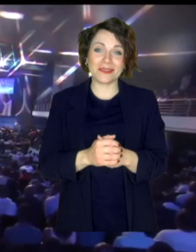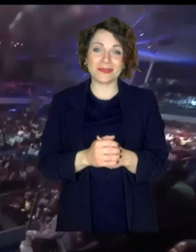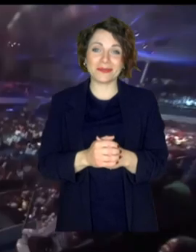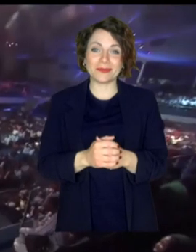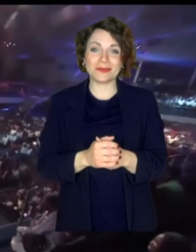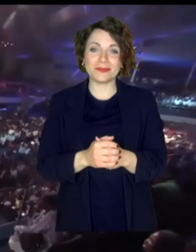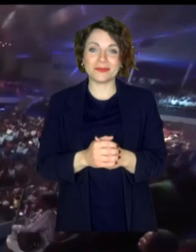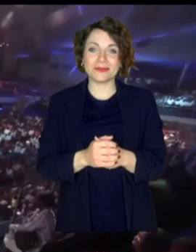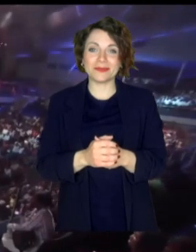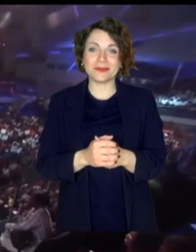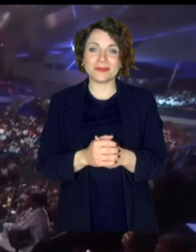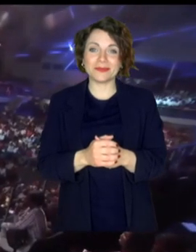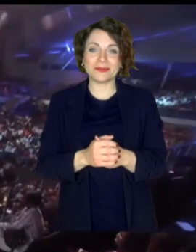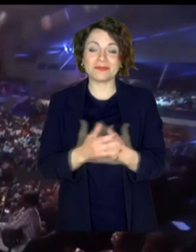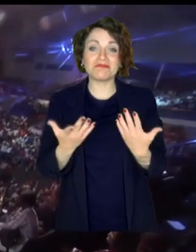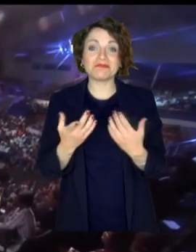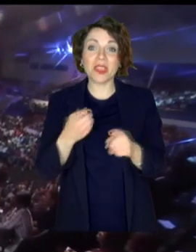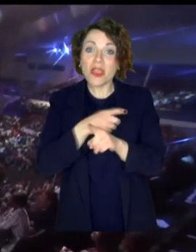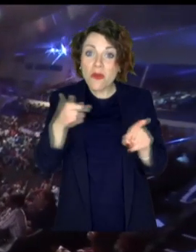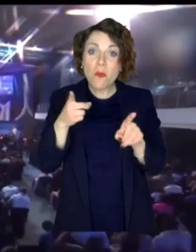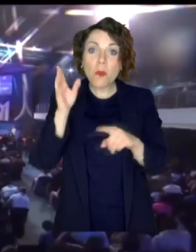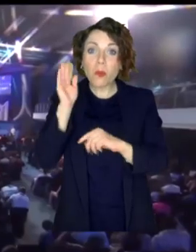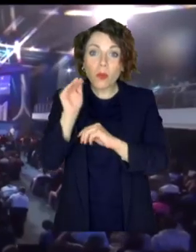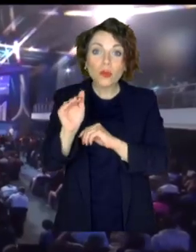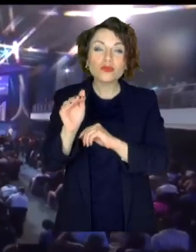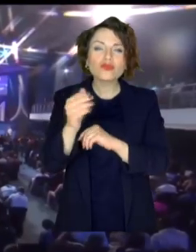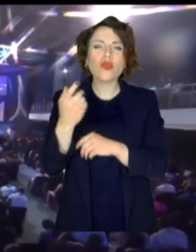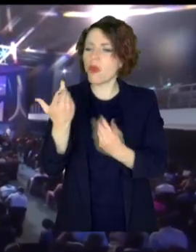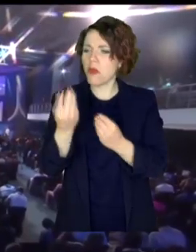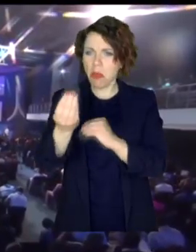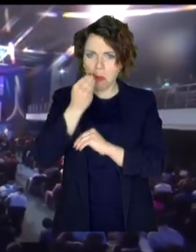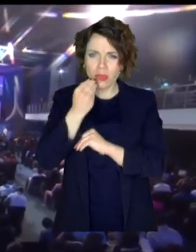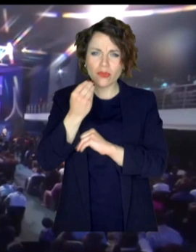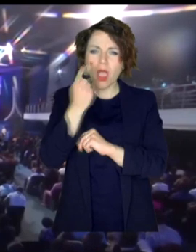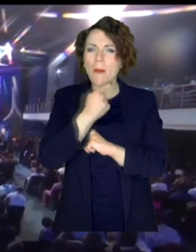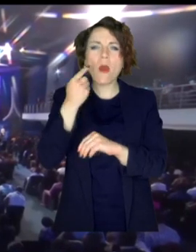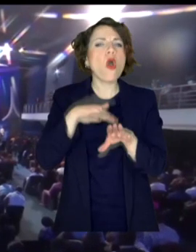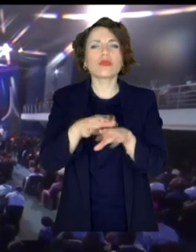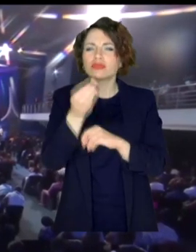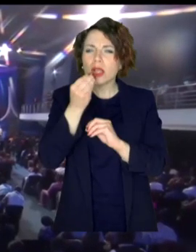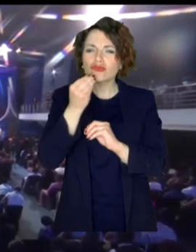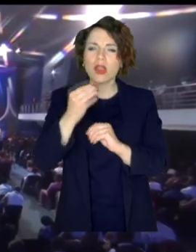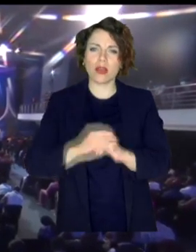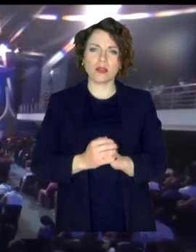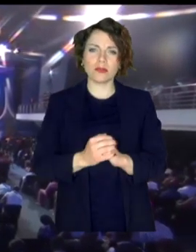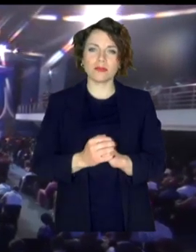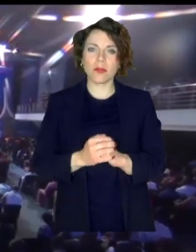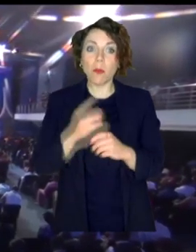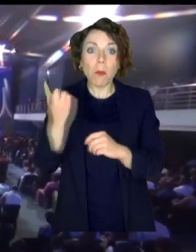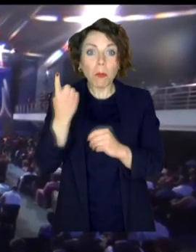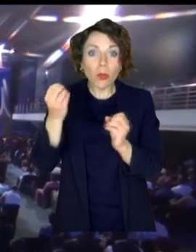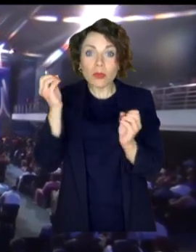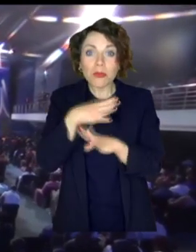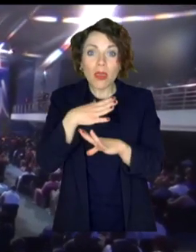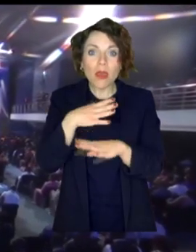Quanti di voi usano ogni giorno la bocca per mangiare? Quanti di voi? Quanti di voi si sono scordati di usare la bocca per mangiare? Volevi